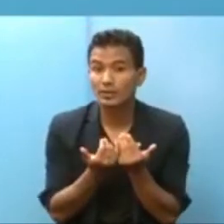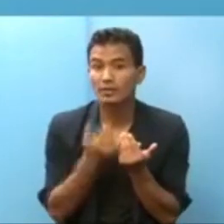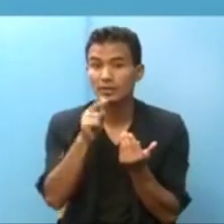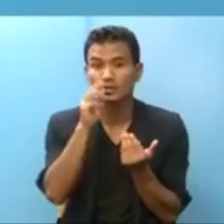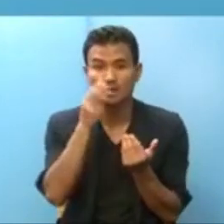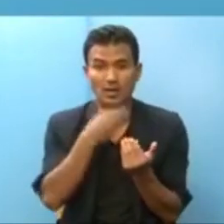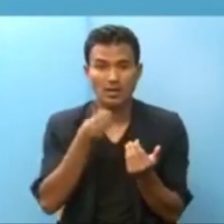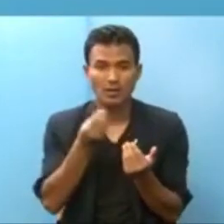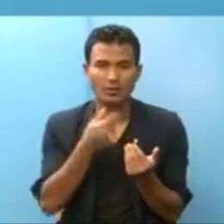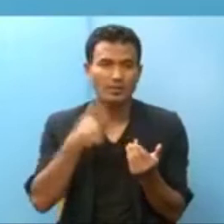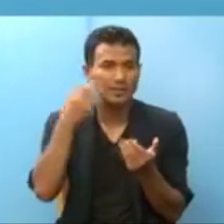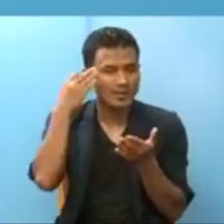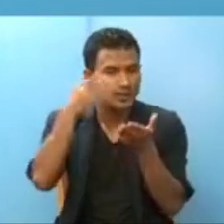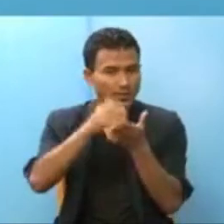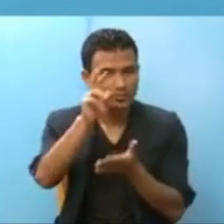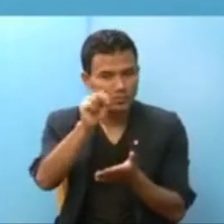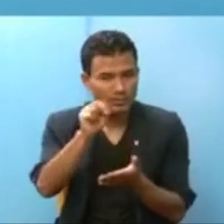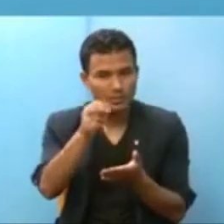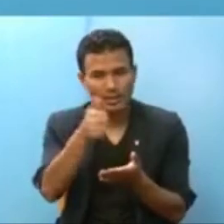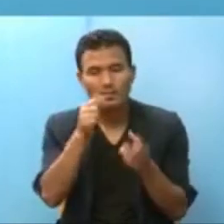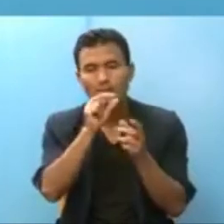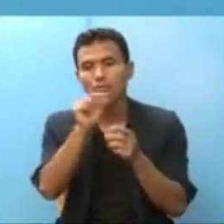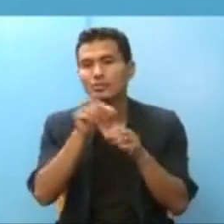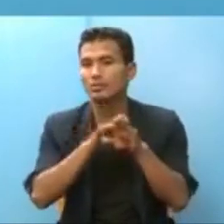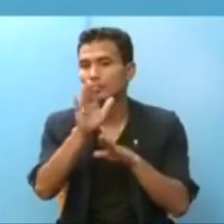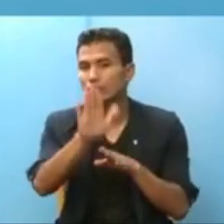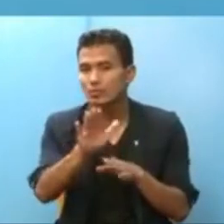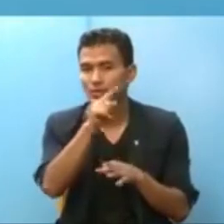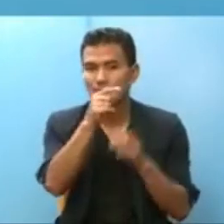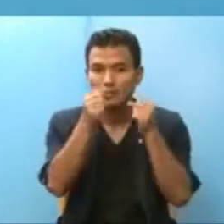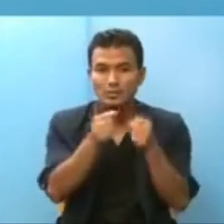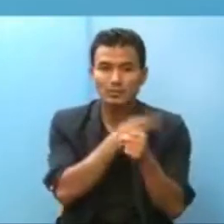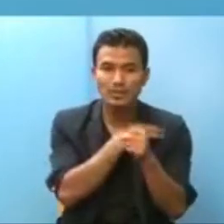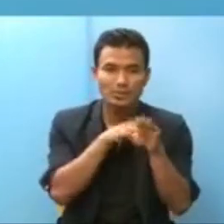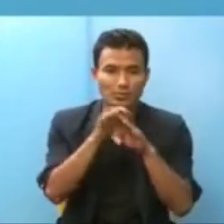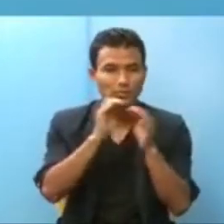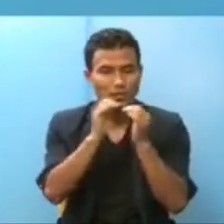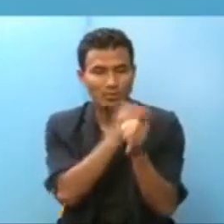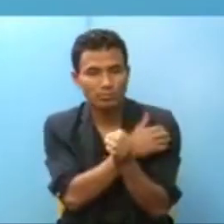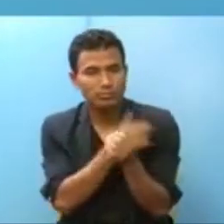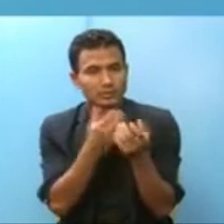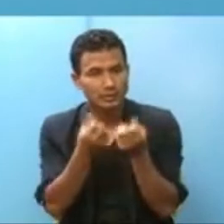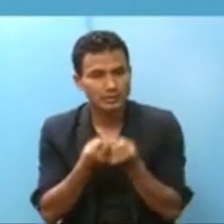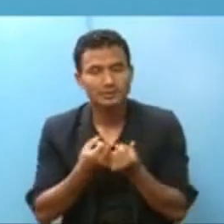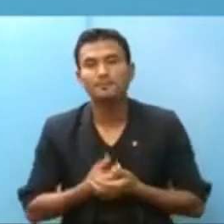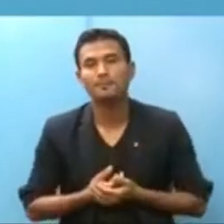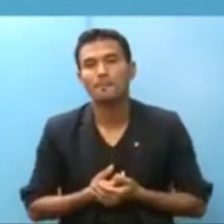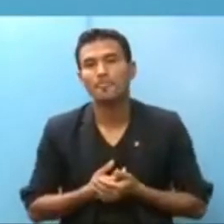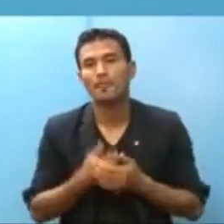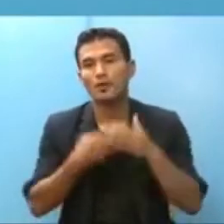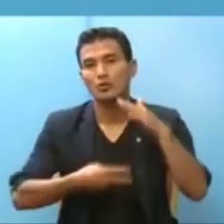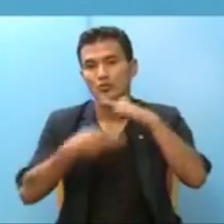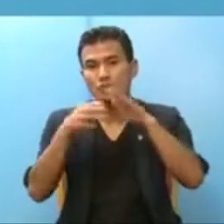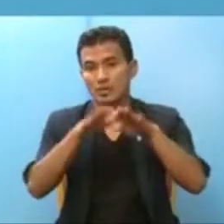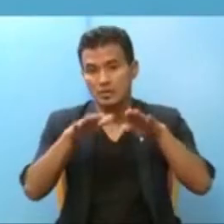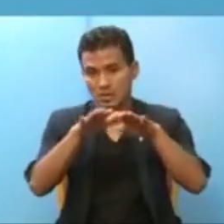आंडियों तो तो तो तो फिद बाइडाइन अचे अफीद्बाट लिनी उच्छस्तरी